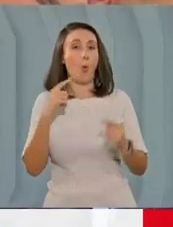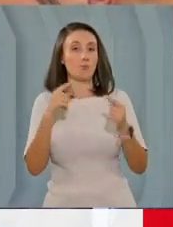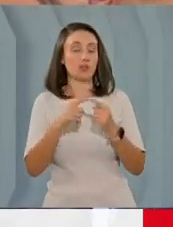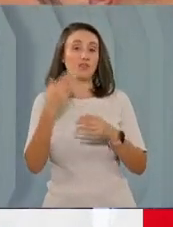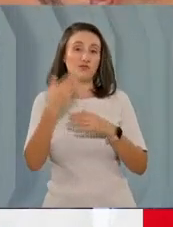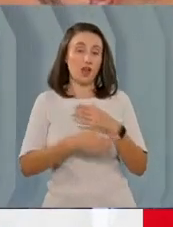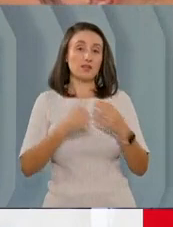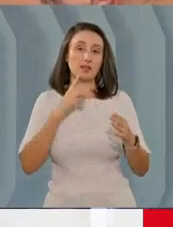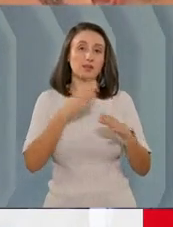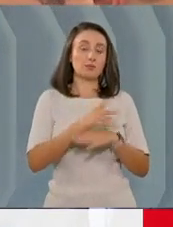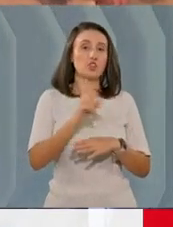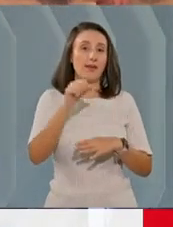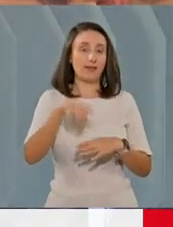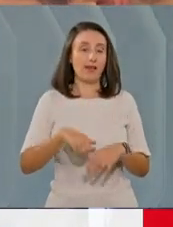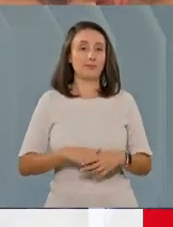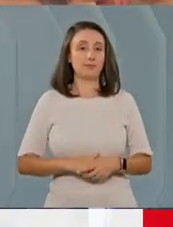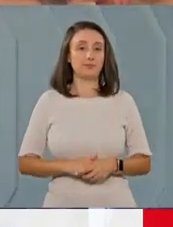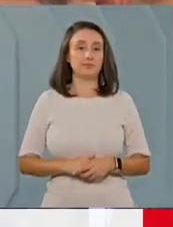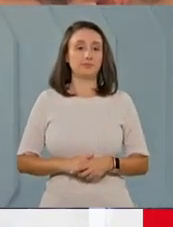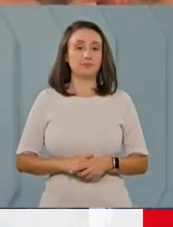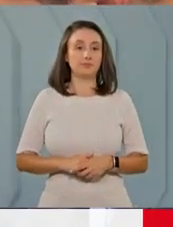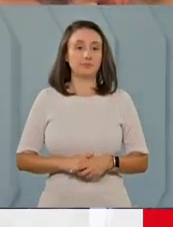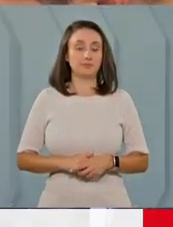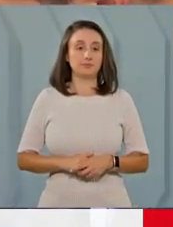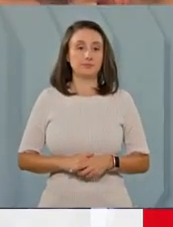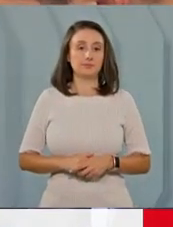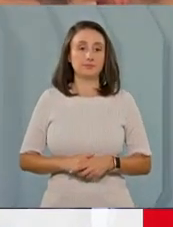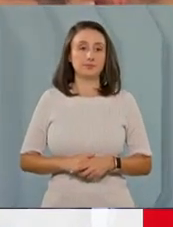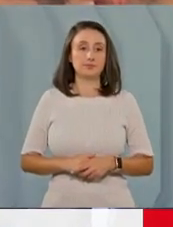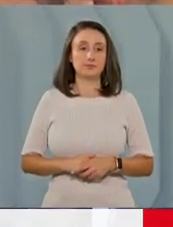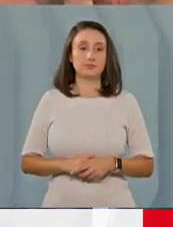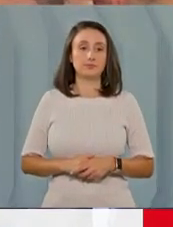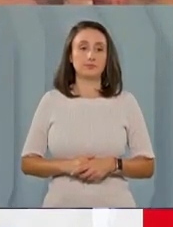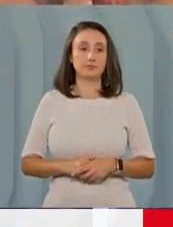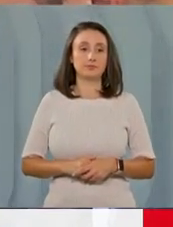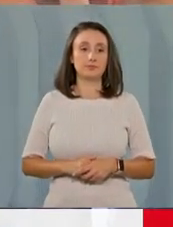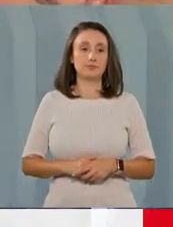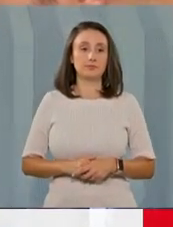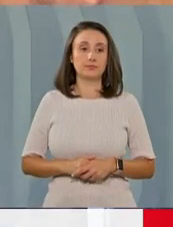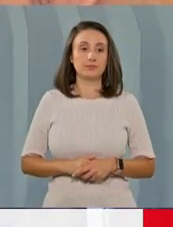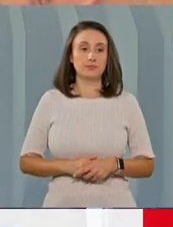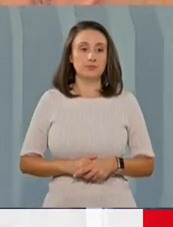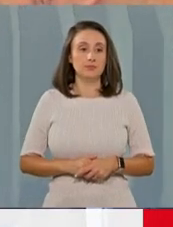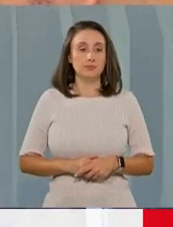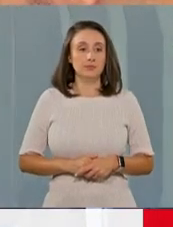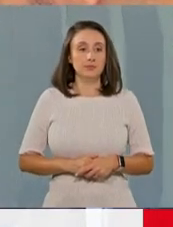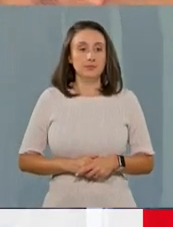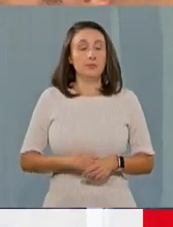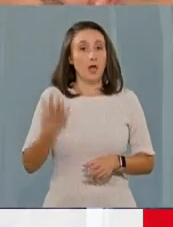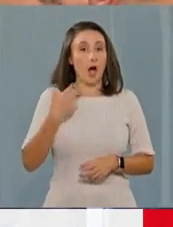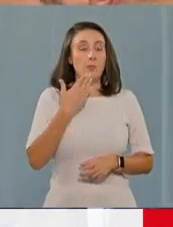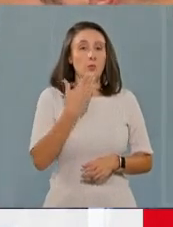în final să reușim să fim considerați membrii de drept ai spațiului Schengen. Am